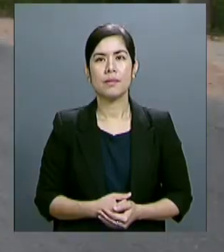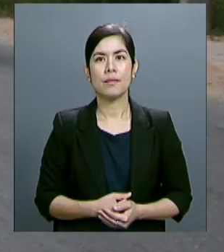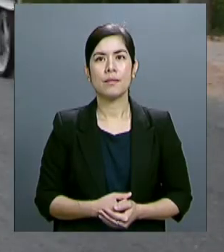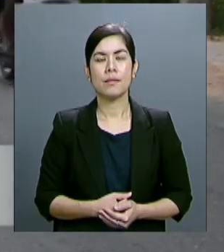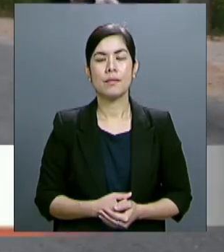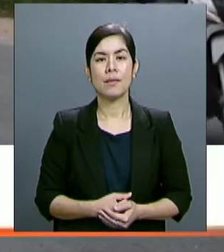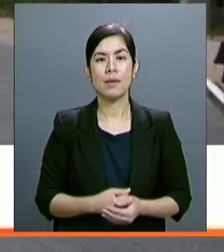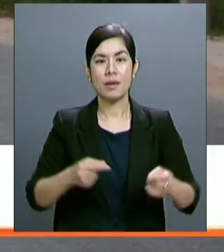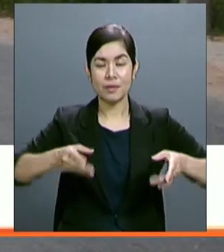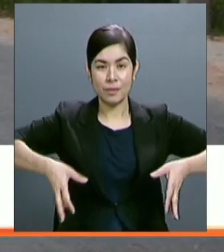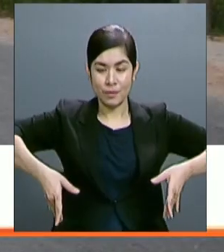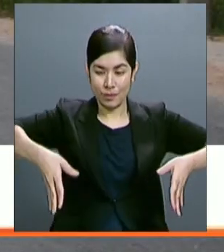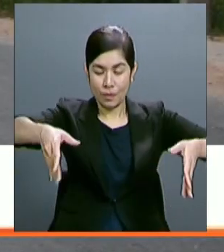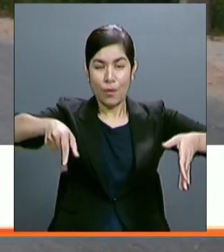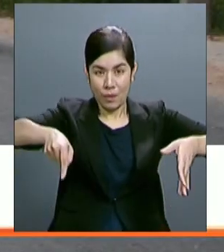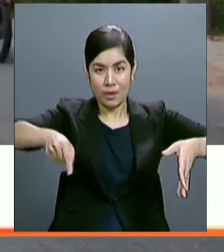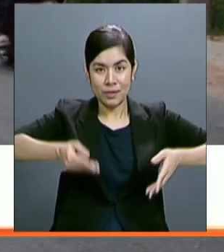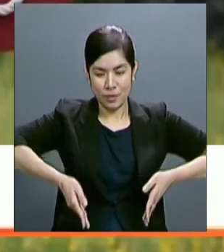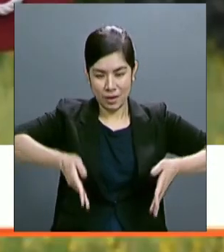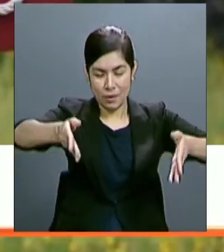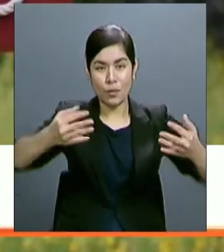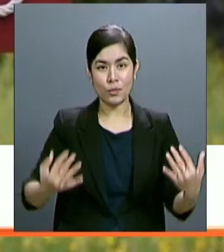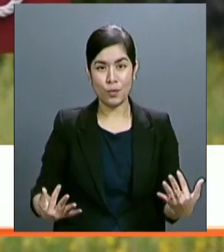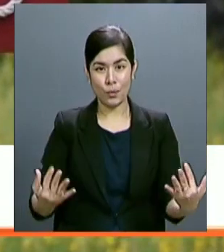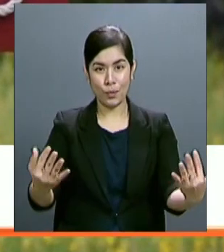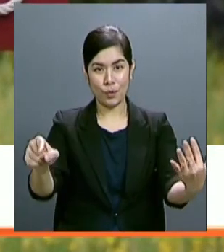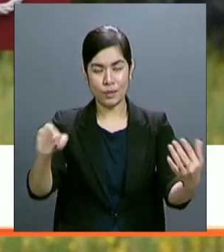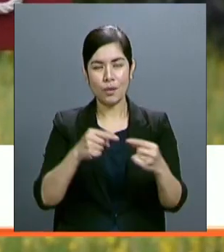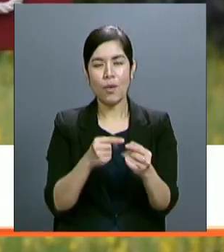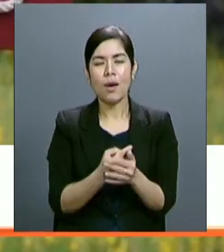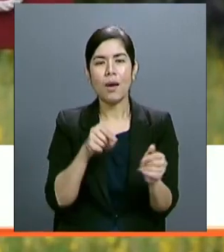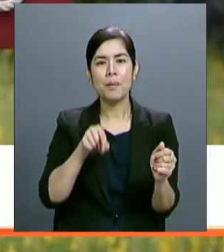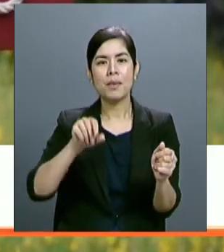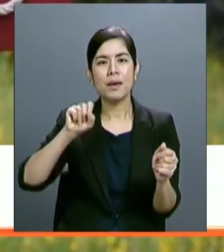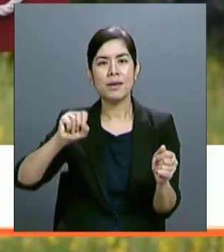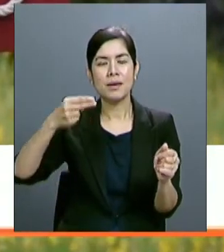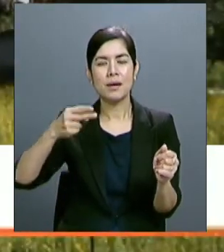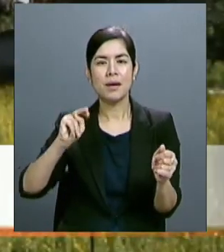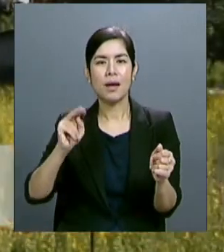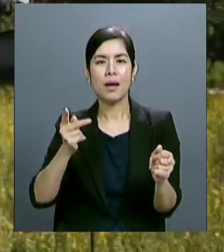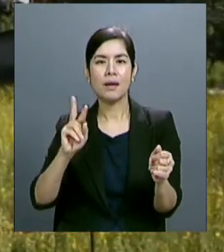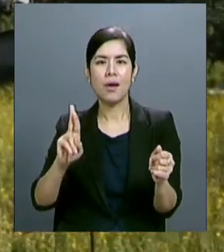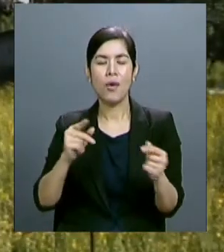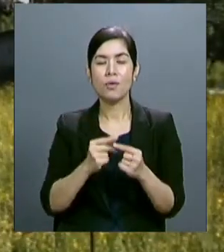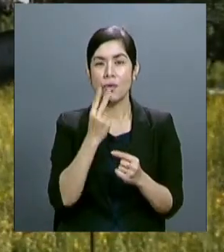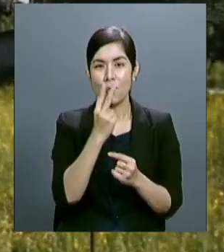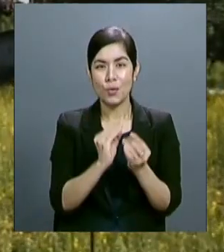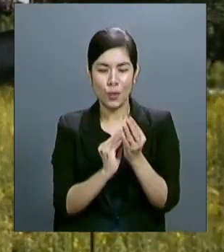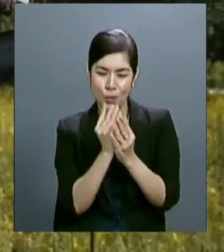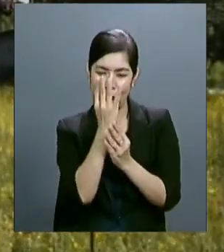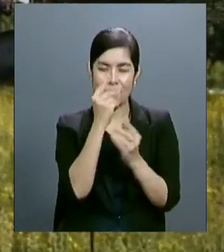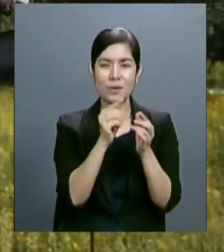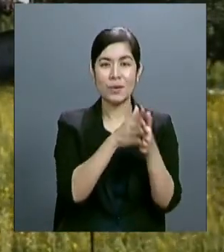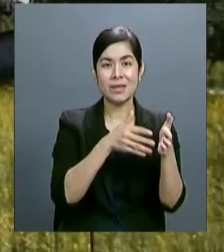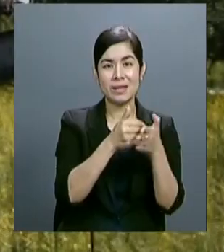สองฝากฝั่งถนนตำบลรำแดงอำเภอสิงหนครจังหวัดสงขลาที่เต็มไปด้วยดอกปอเทืองบานสะพรั่งเต็มท้องทุ่ง